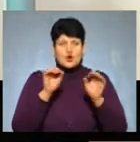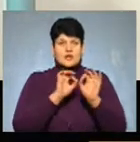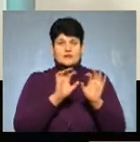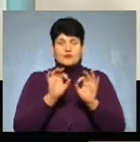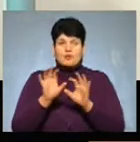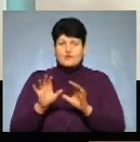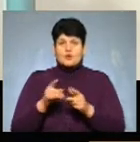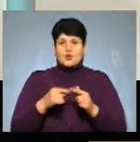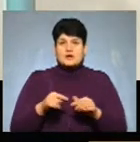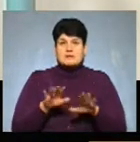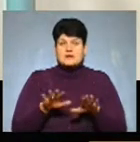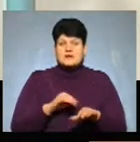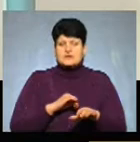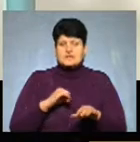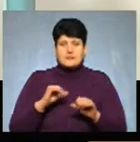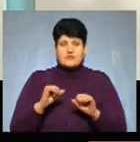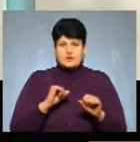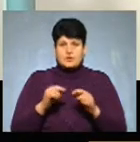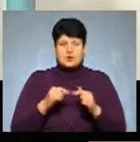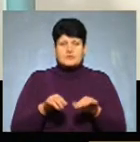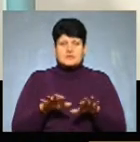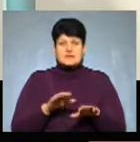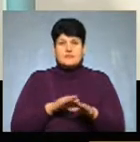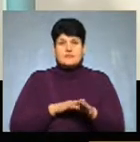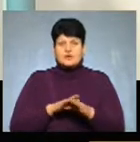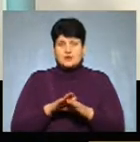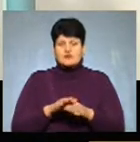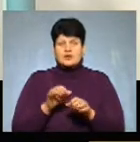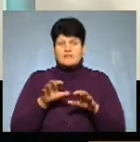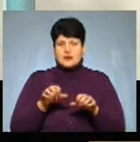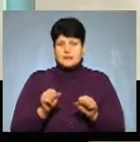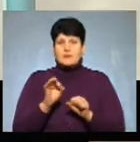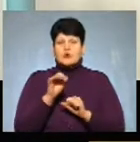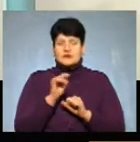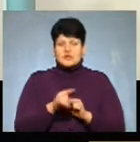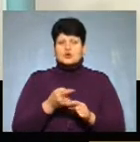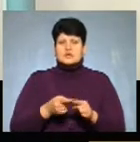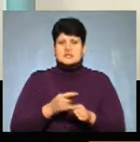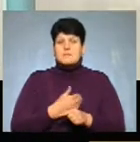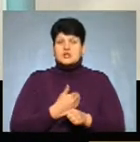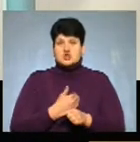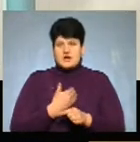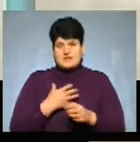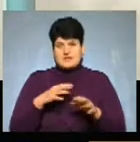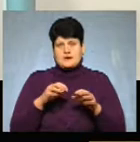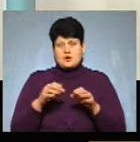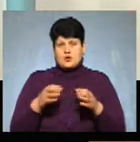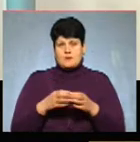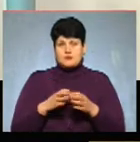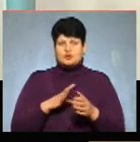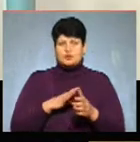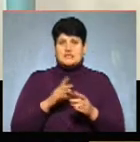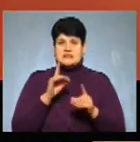проінформованість органів місцевого самоврядування, місцевих органів виконавчої влади про те, що дійсно це бажання громади, що відбулися